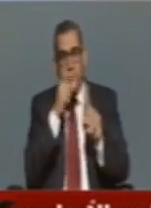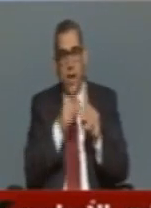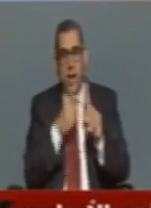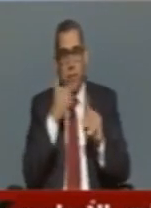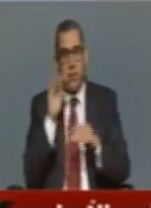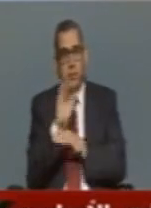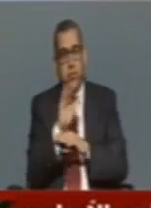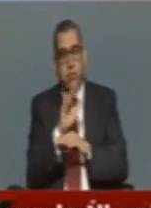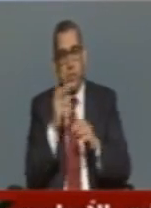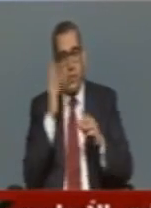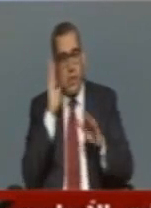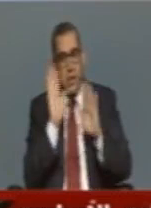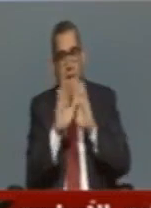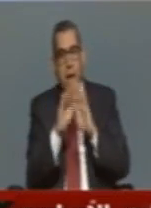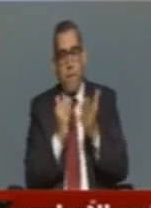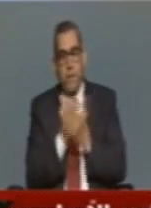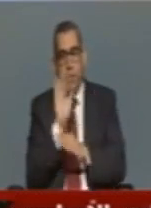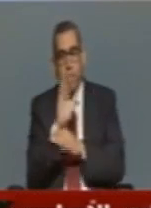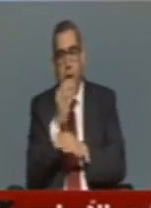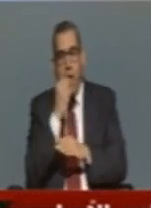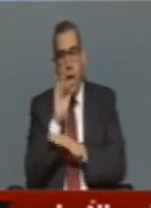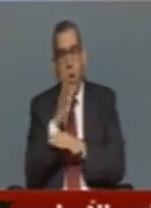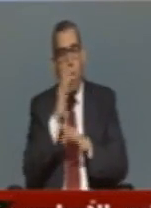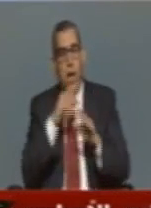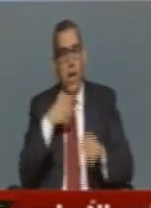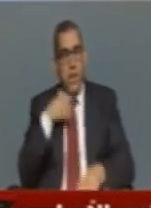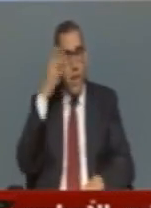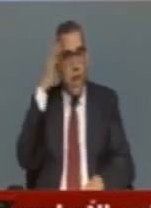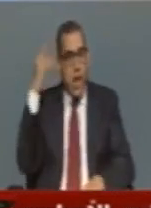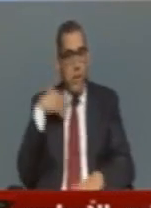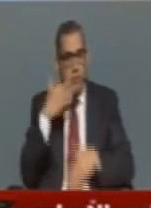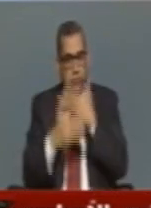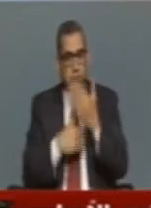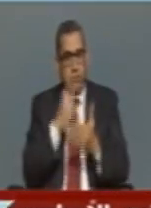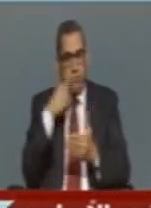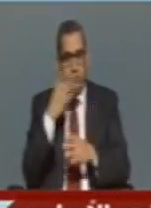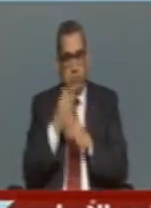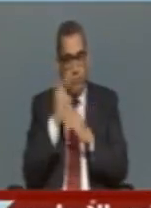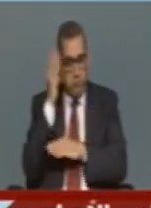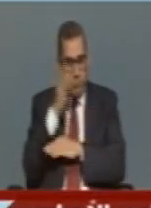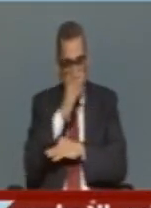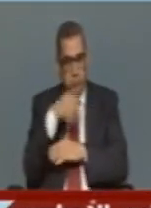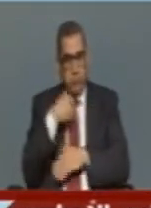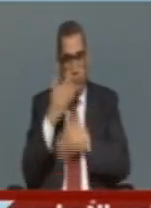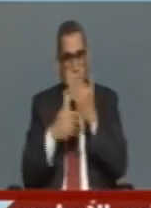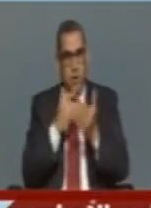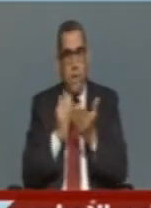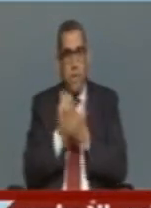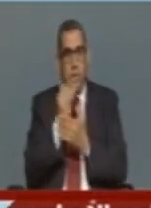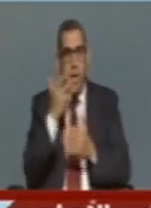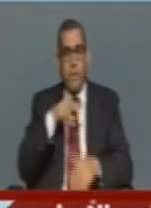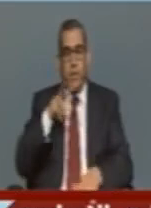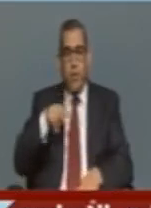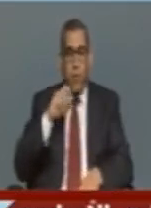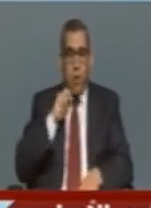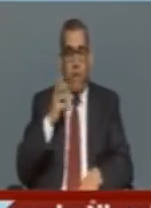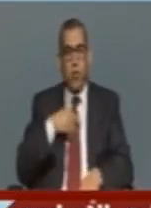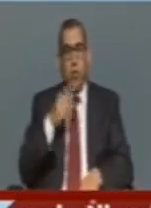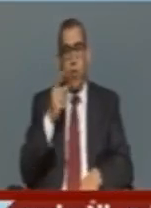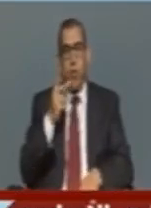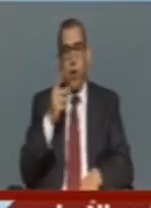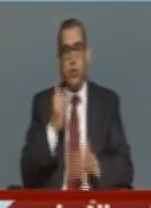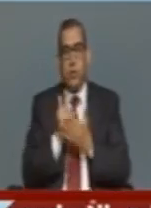هذا الصدد. إحنا بنحلم وعايزين إن شاء الله في الخطة الاستراتيجية إن يبقى في كل، هم في 18 محافظة، عندي 21 مدرسة